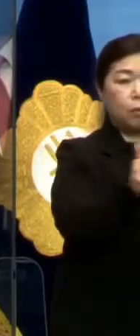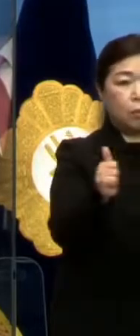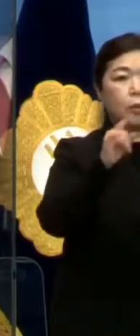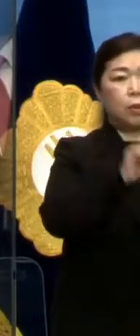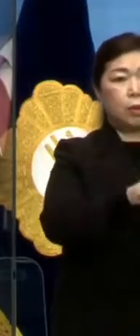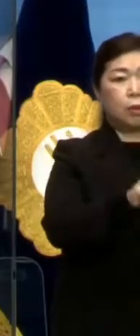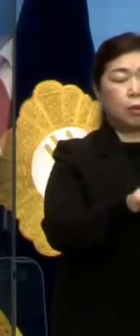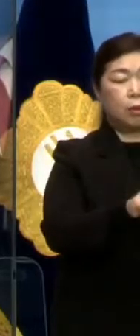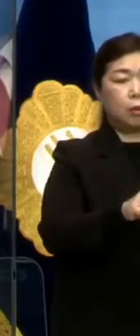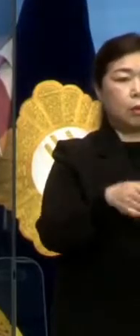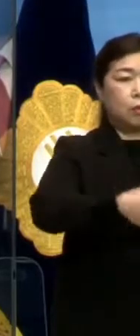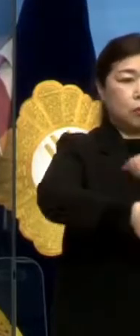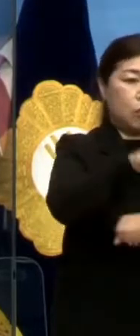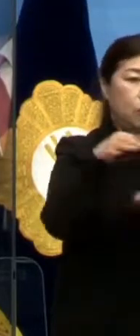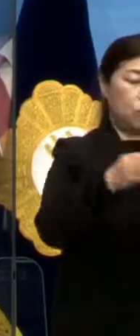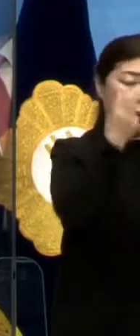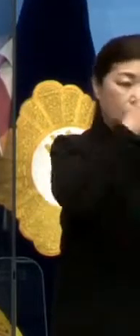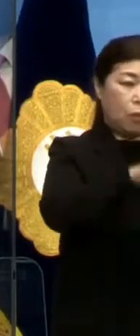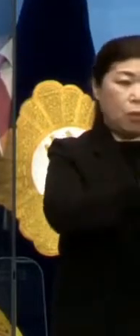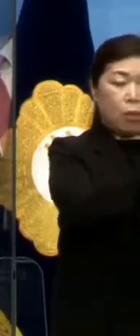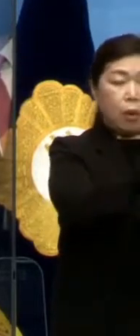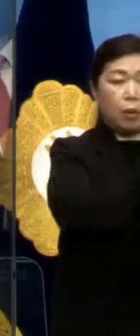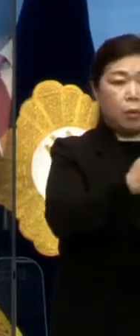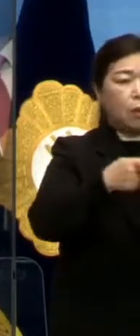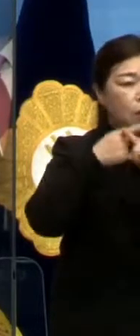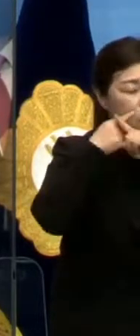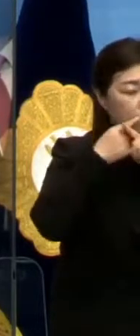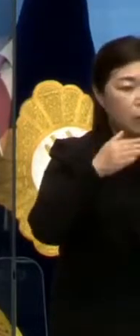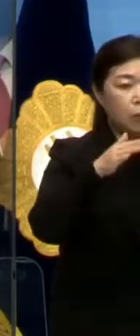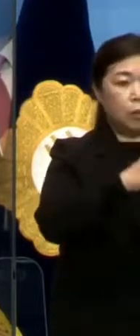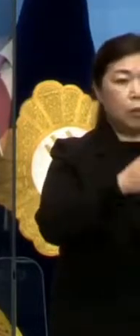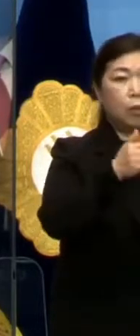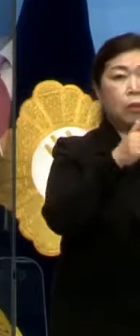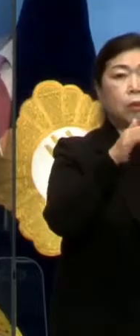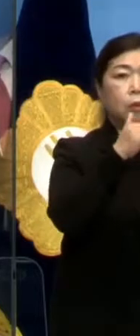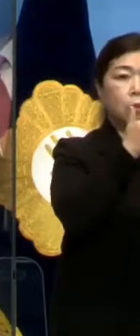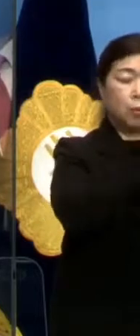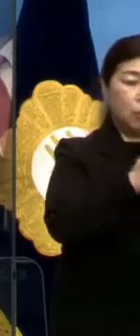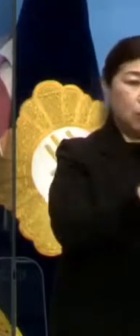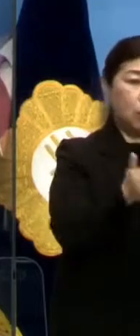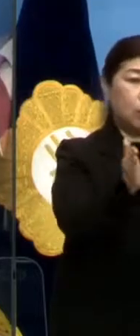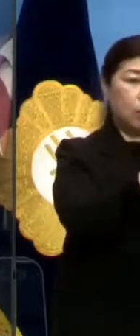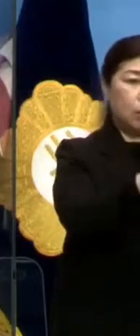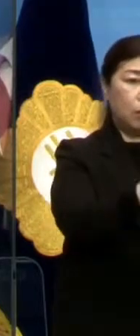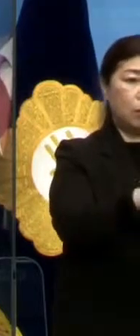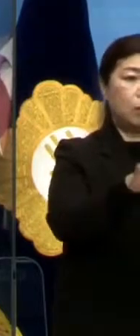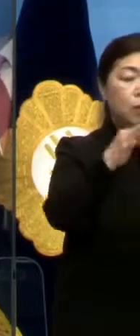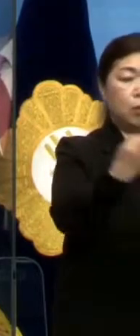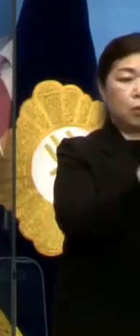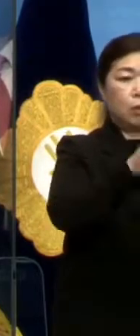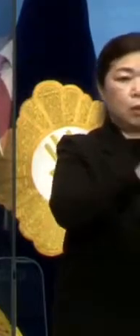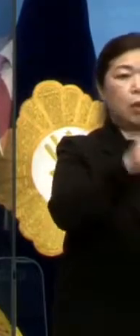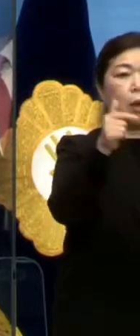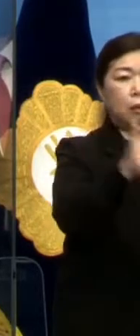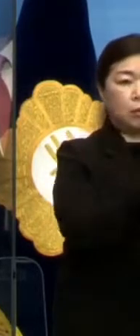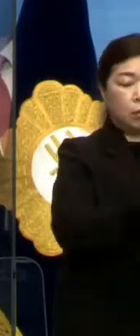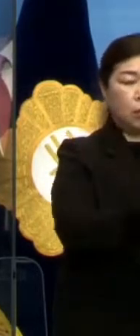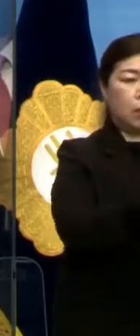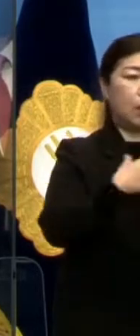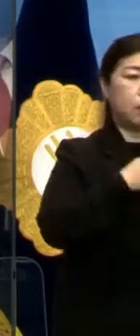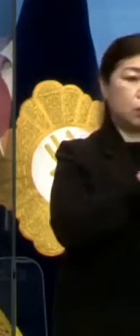투자가 요구되어지며 감소하는 농가 소득의 안정화를 위한 대책 마련에도 시급한